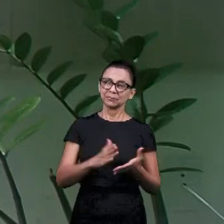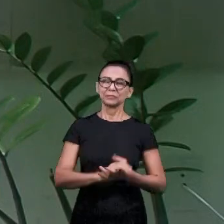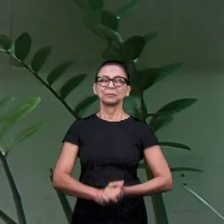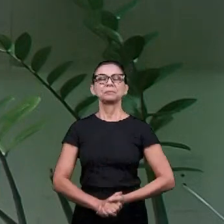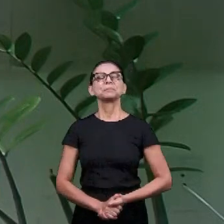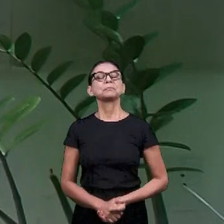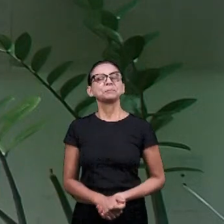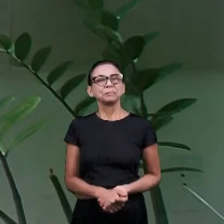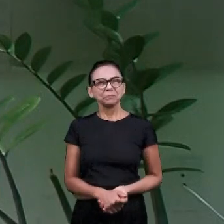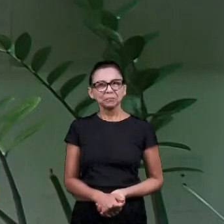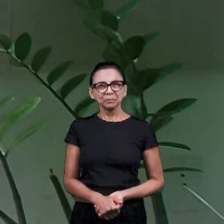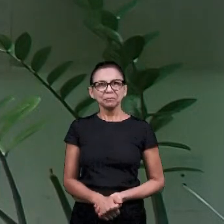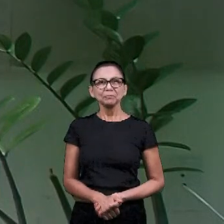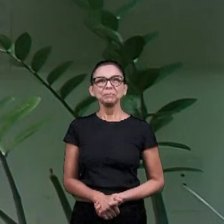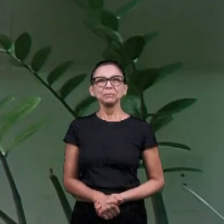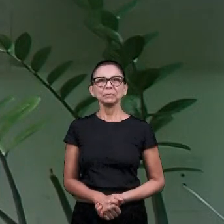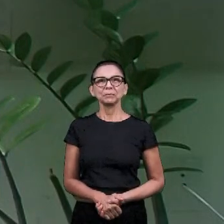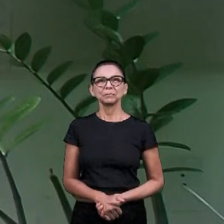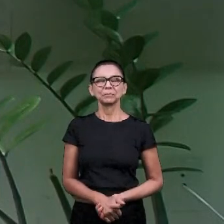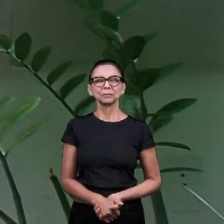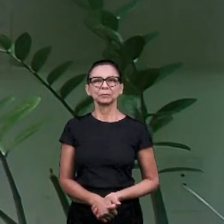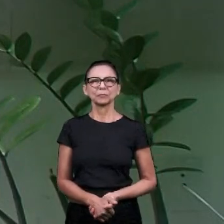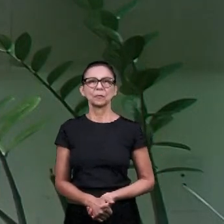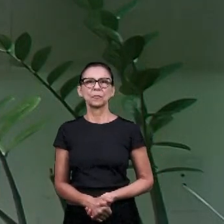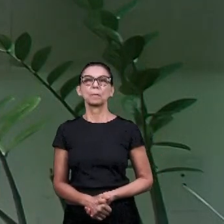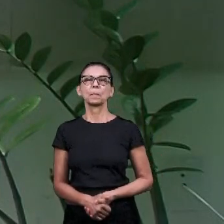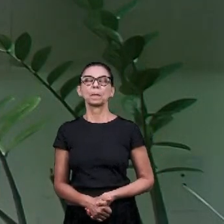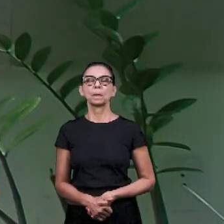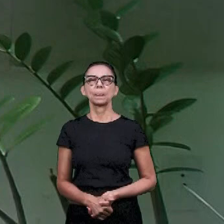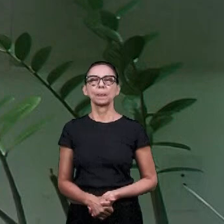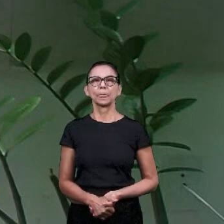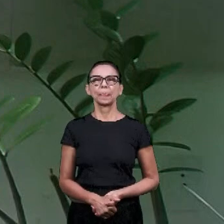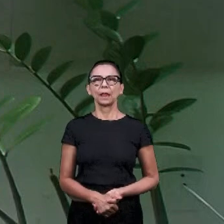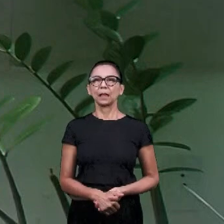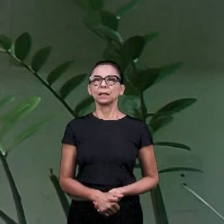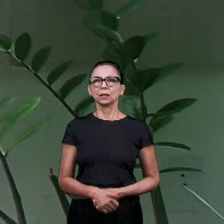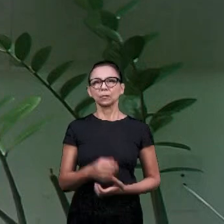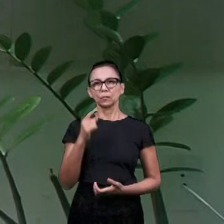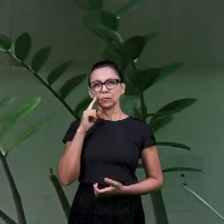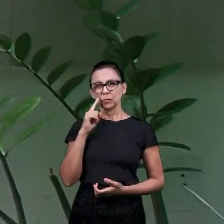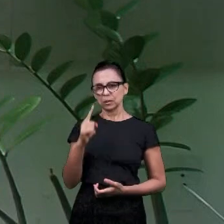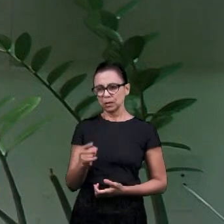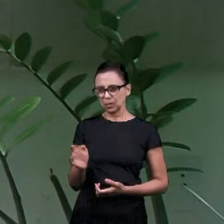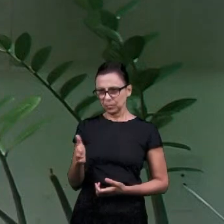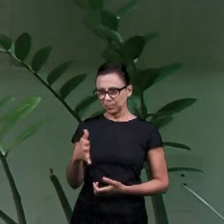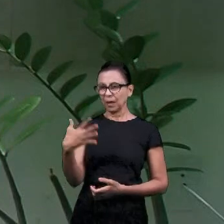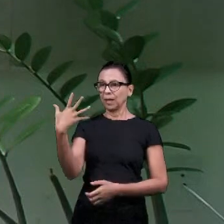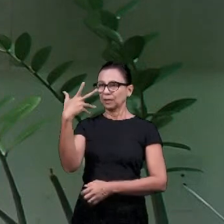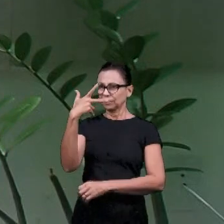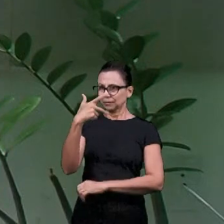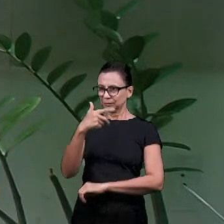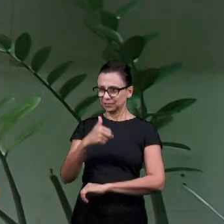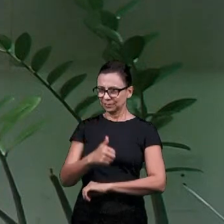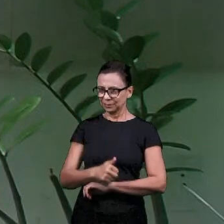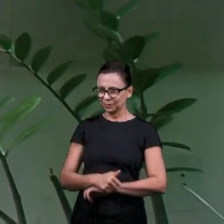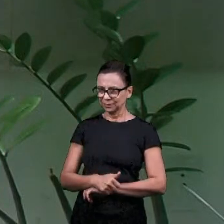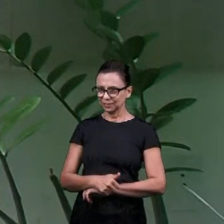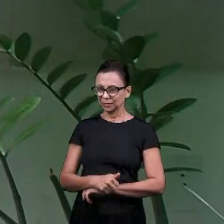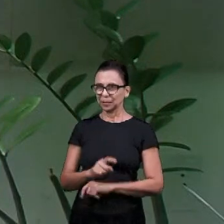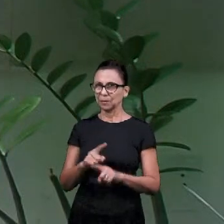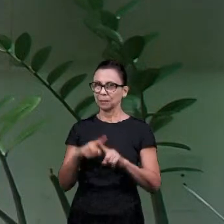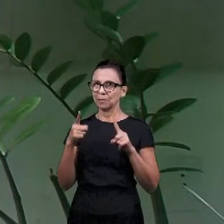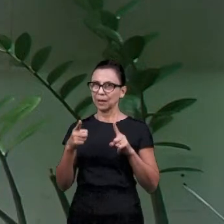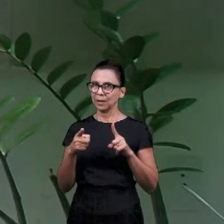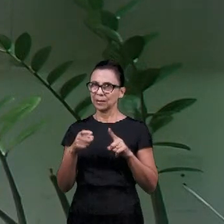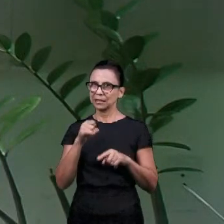retournent, c'est le Kohara qui est là. Oh, mais quel poisson beau! Mais regarde, ça c'est le grand problème.